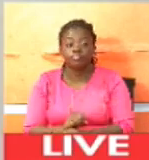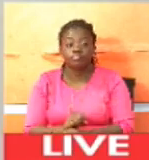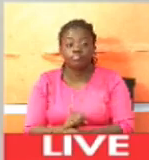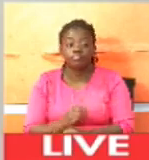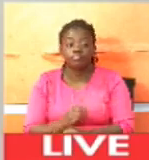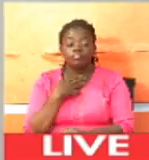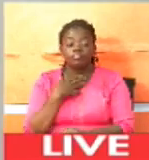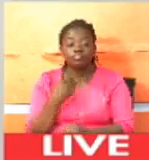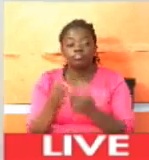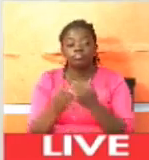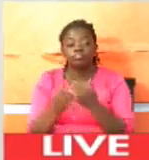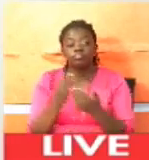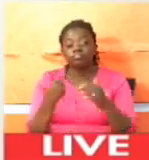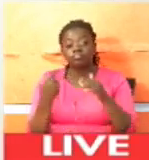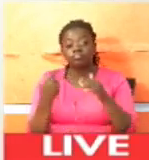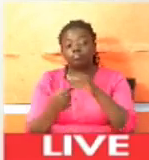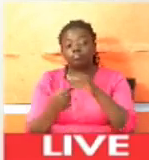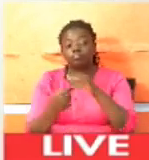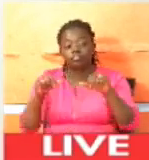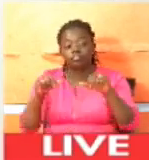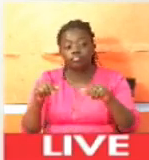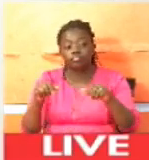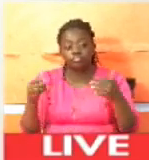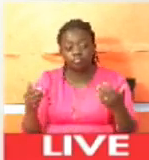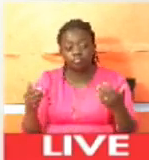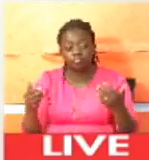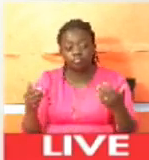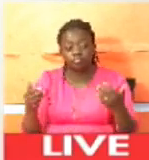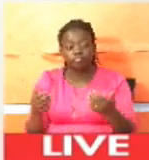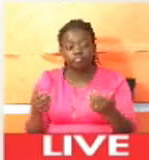bujjanjabi mbeera ndi abaana bange beetaaga